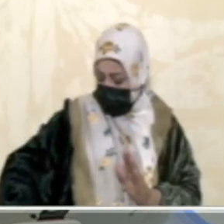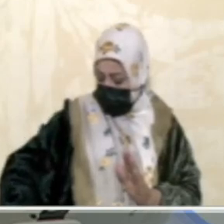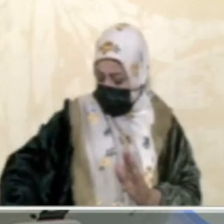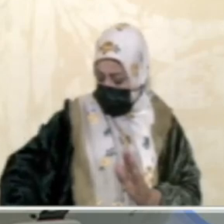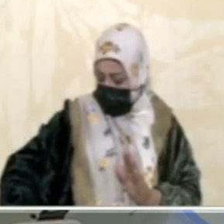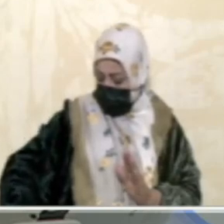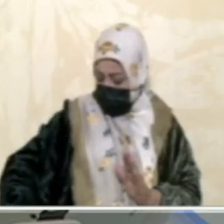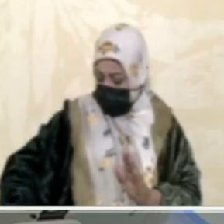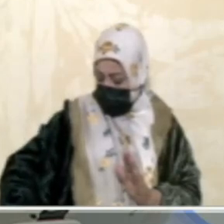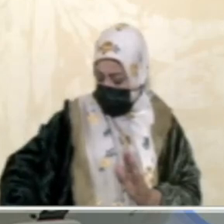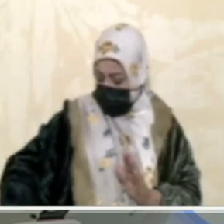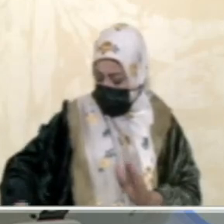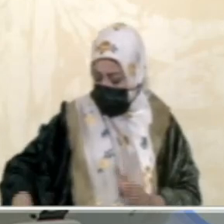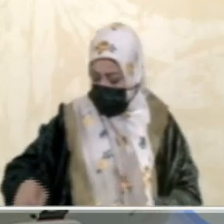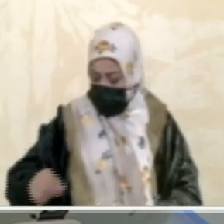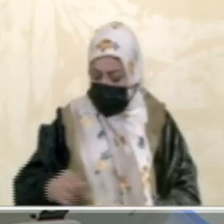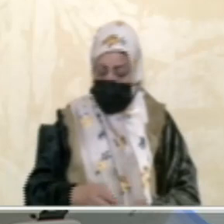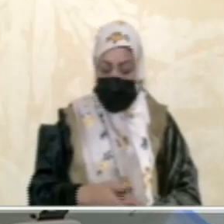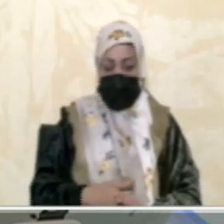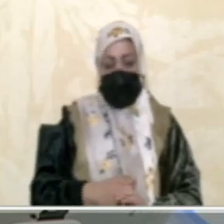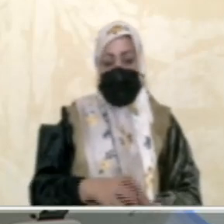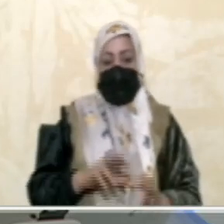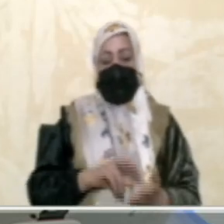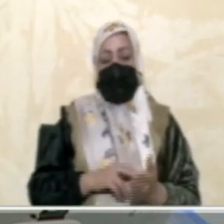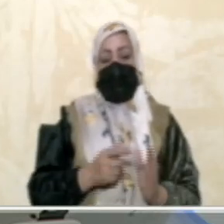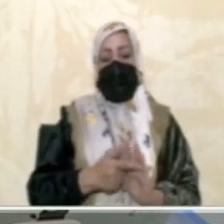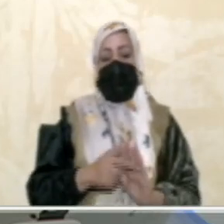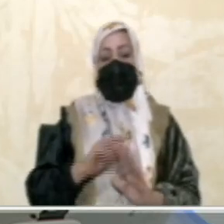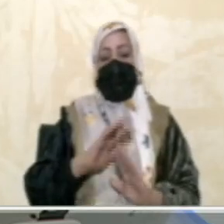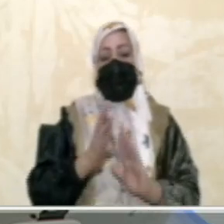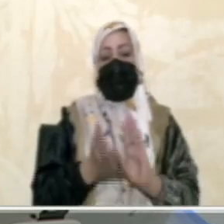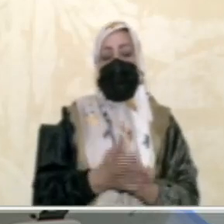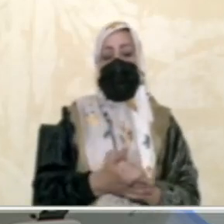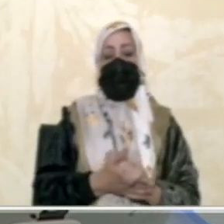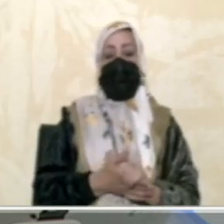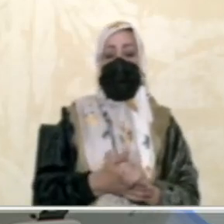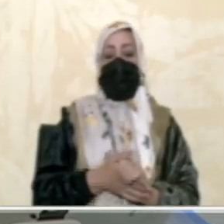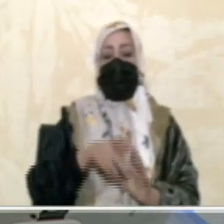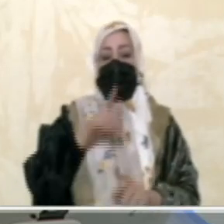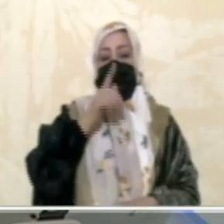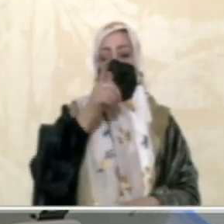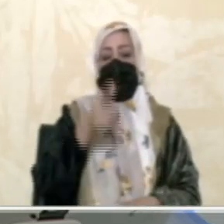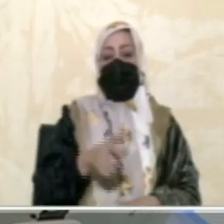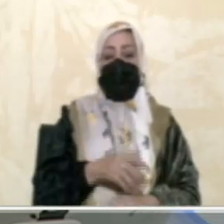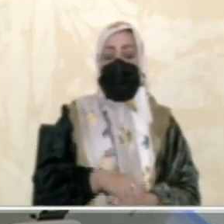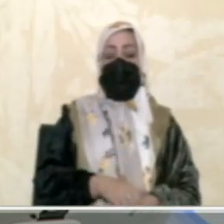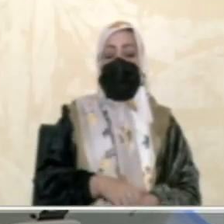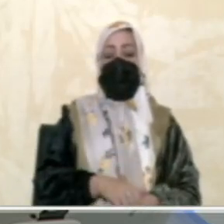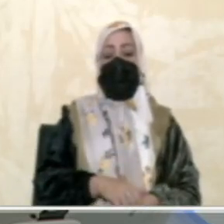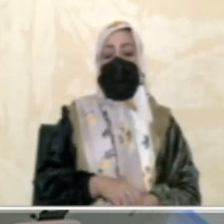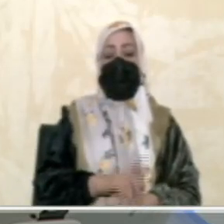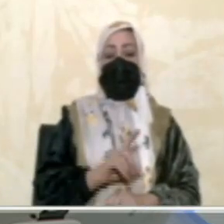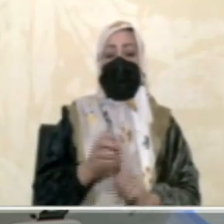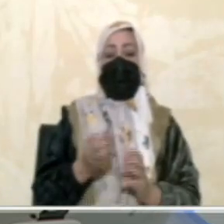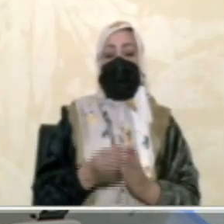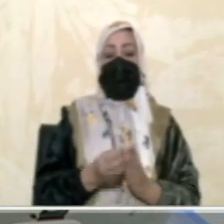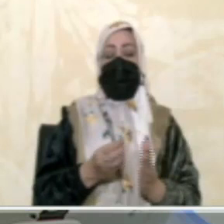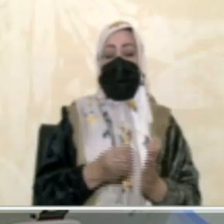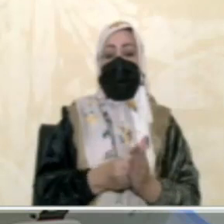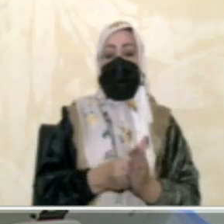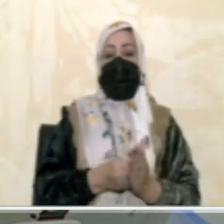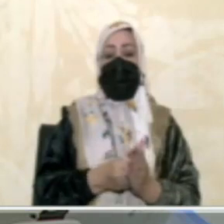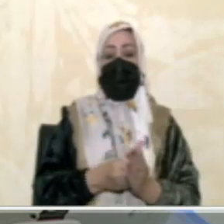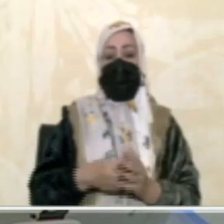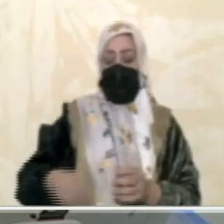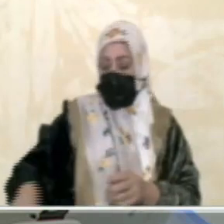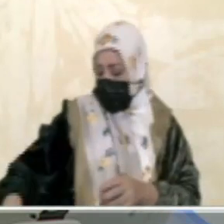الحرب والعراق في بلادنا اقول لك يا بلقاسم انت نصيحه لو قلت لي انصحني نقول لك لا تمسح على الجورب